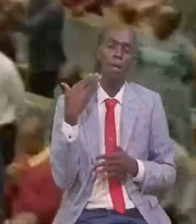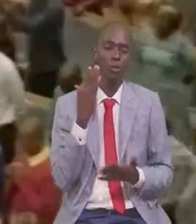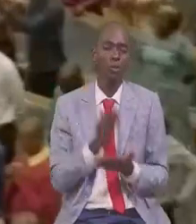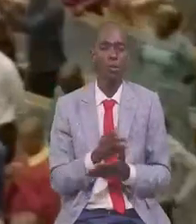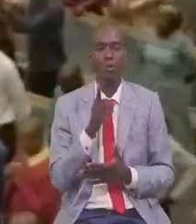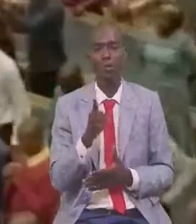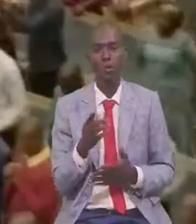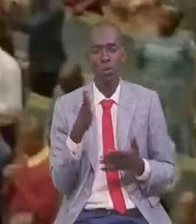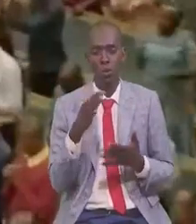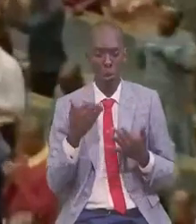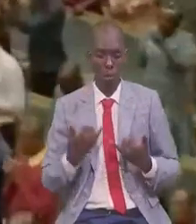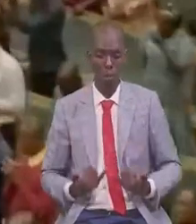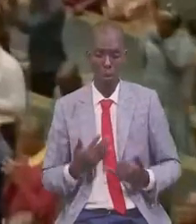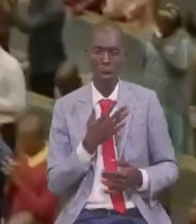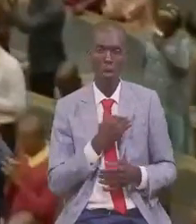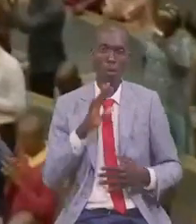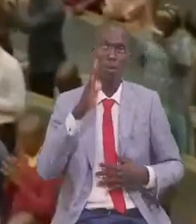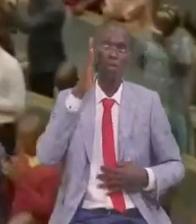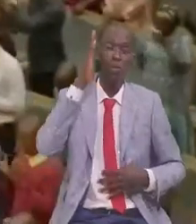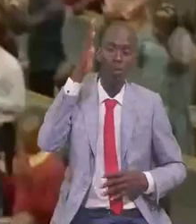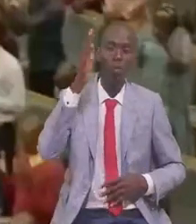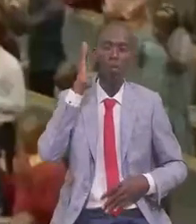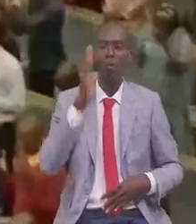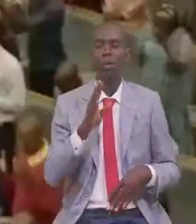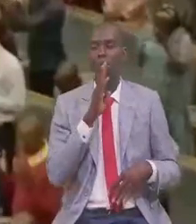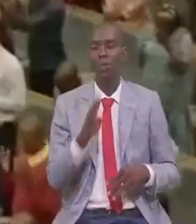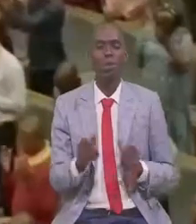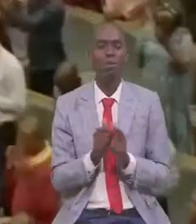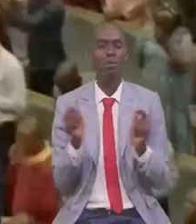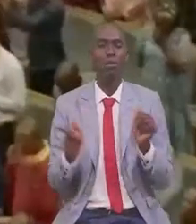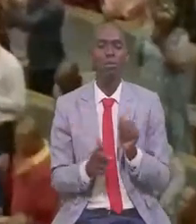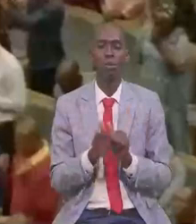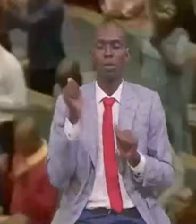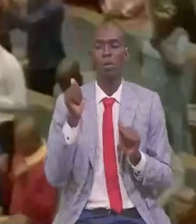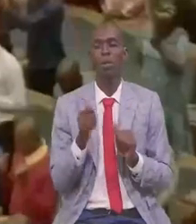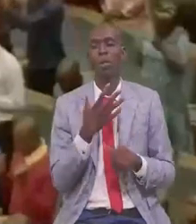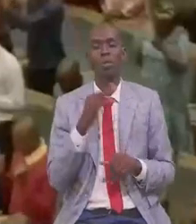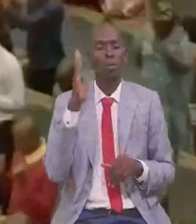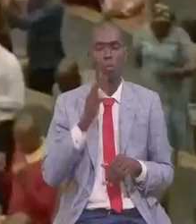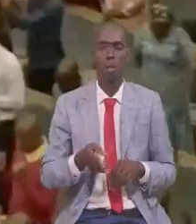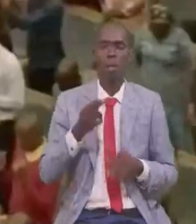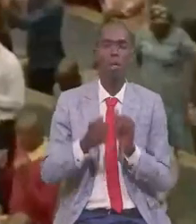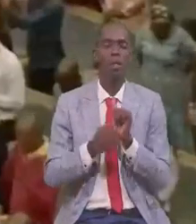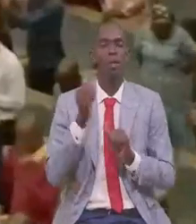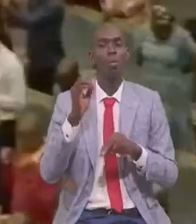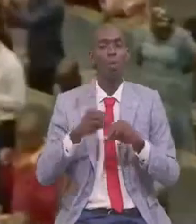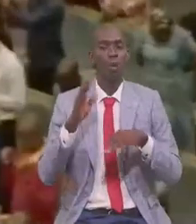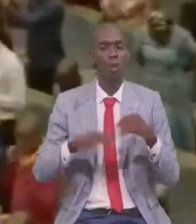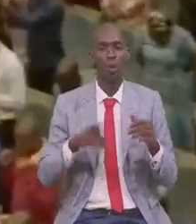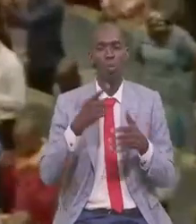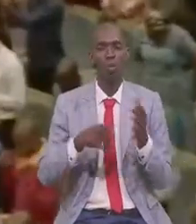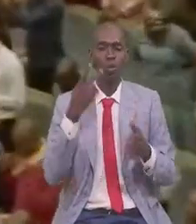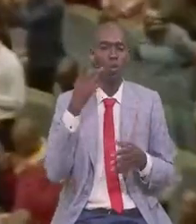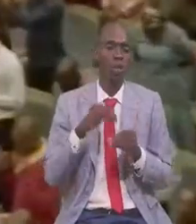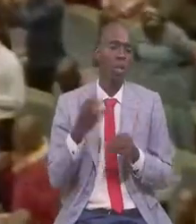Ton présent, ton avenir seront plus grands, plus élevés que ce que tu as jamais vu par le passé.